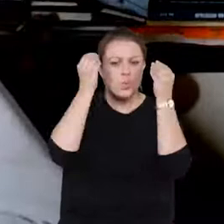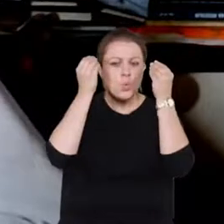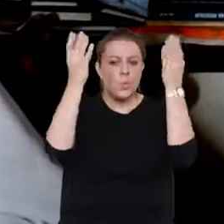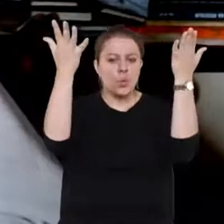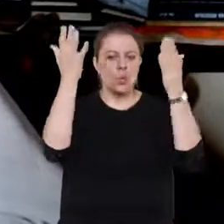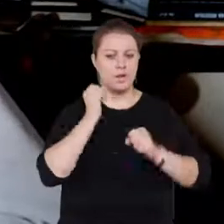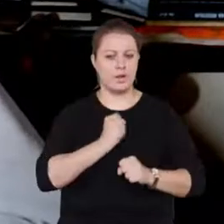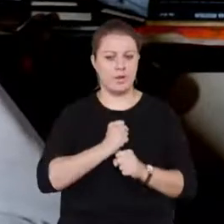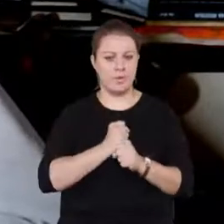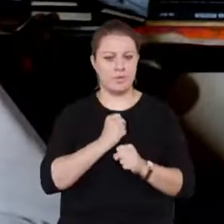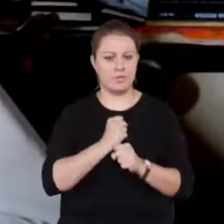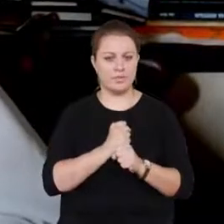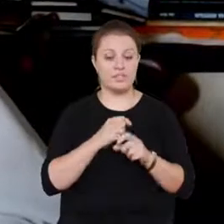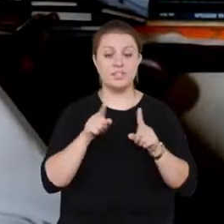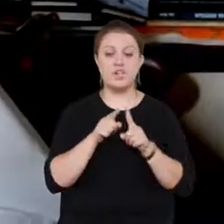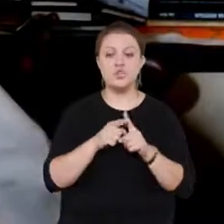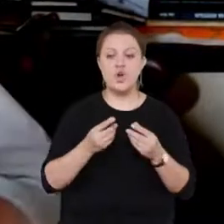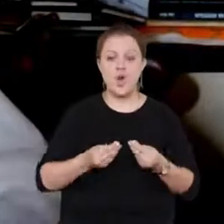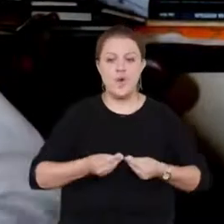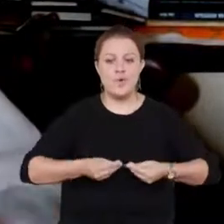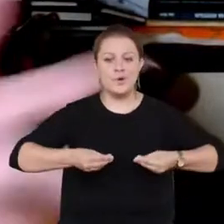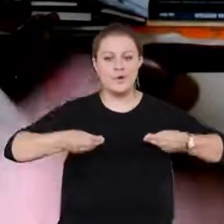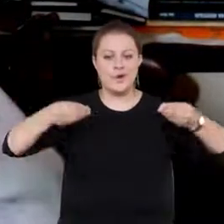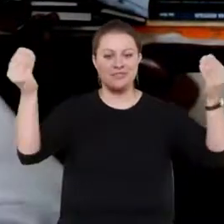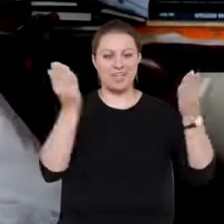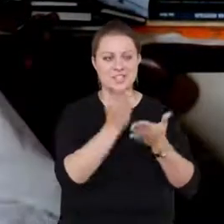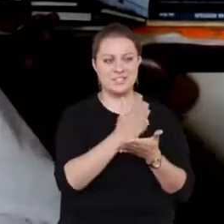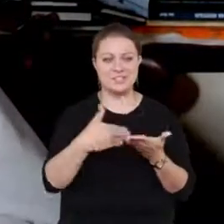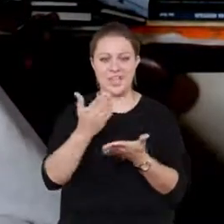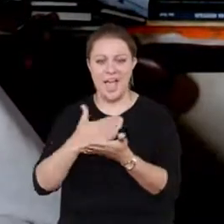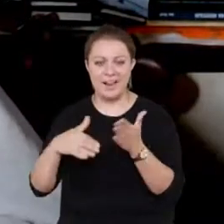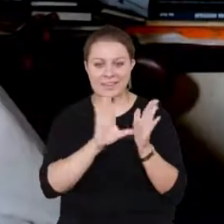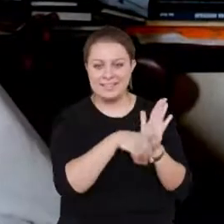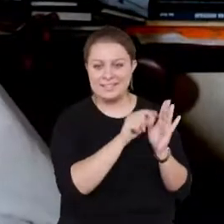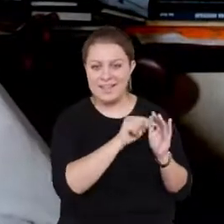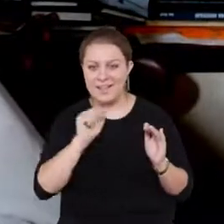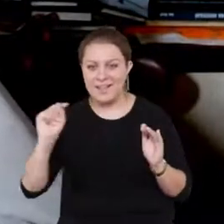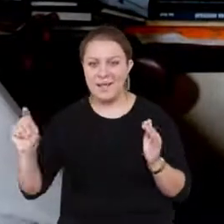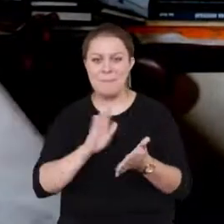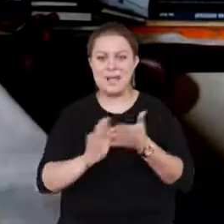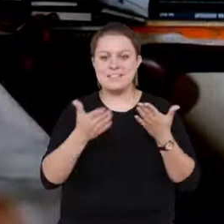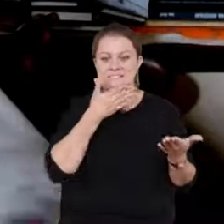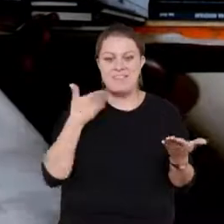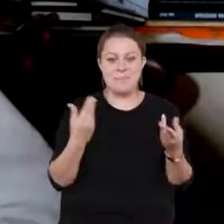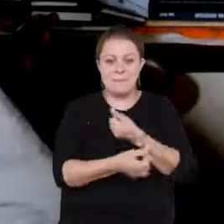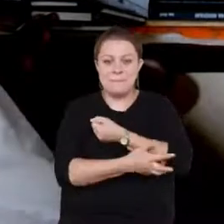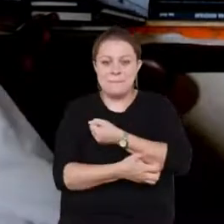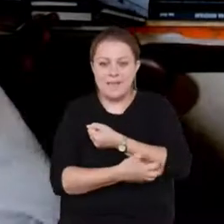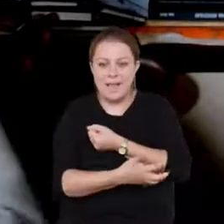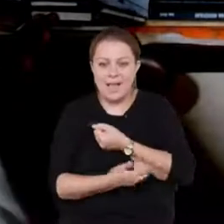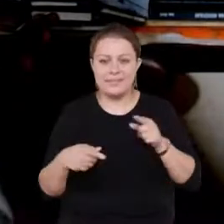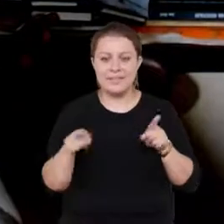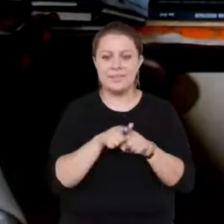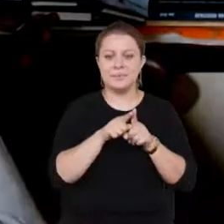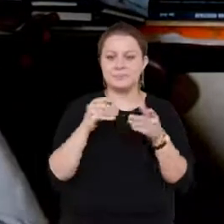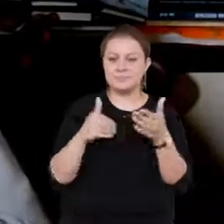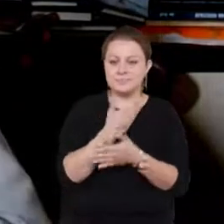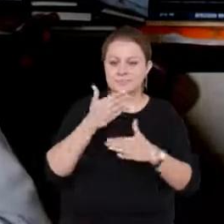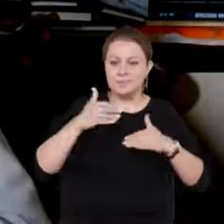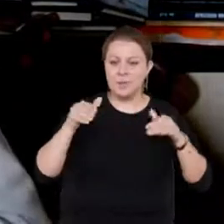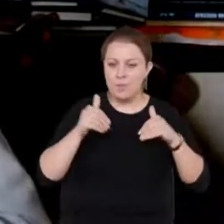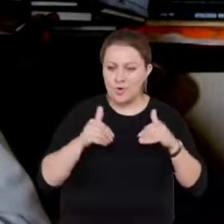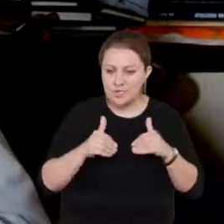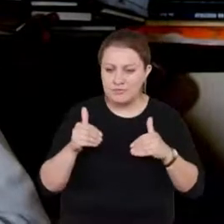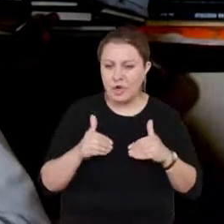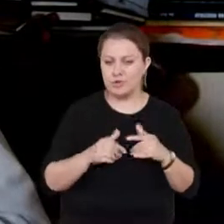rozwijający, prawda, dzielnice robotnicze, bez nędzy, nowe domy, nowe możliwości.